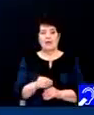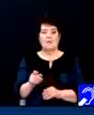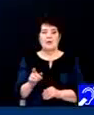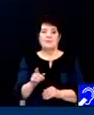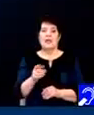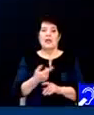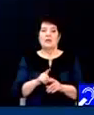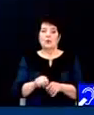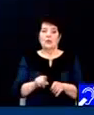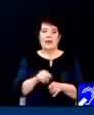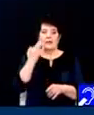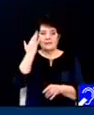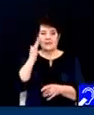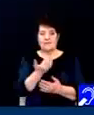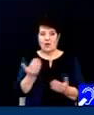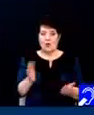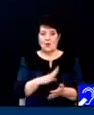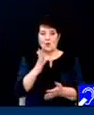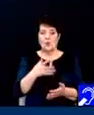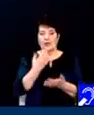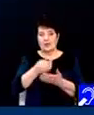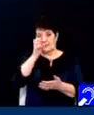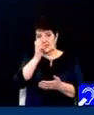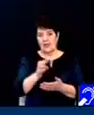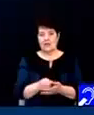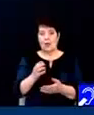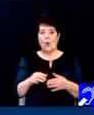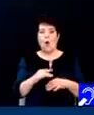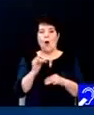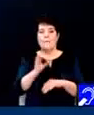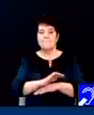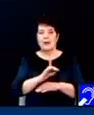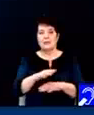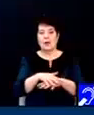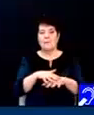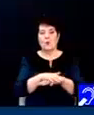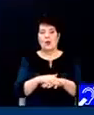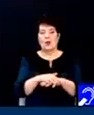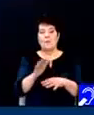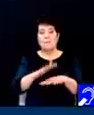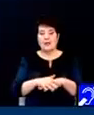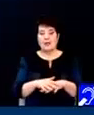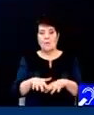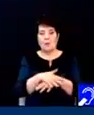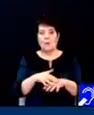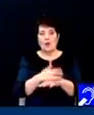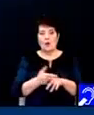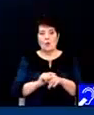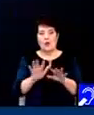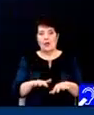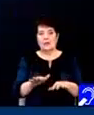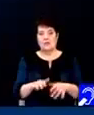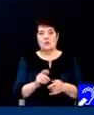cooperatistă. Tot la inițiativa lui, înființează în satul său de Baștină o bancă populară care oferea credite țăranilor, un lot demonstrativ, dar